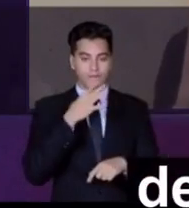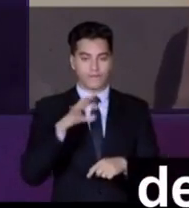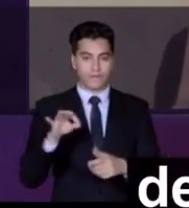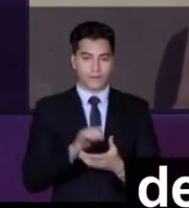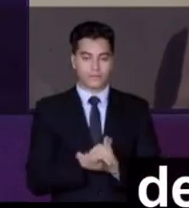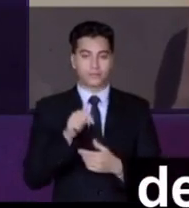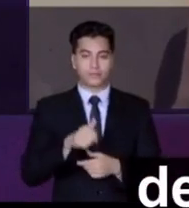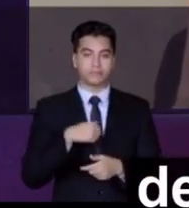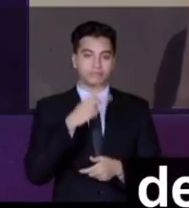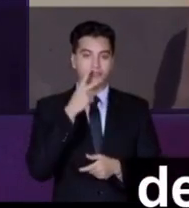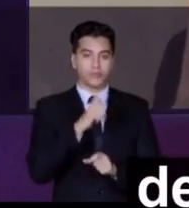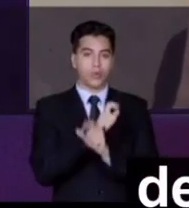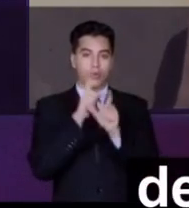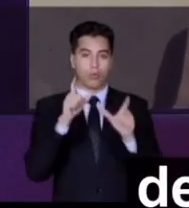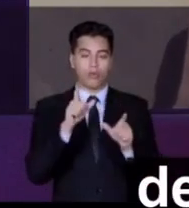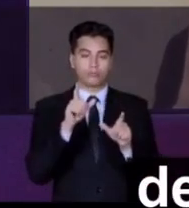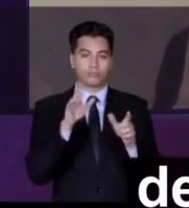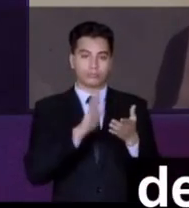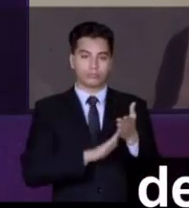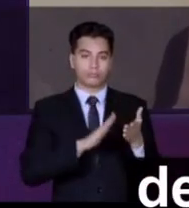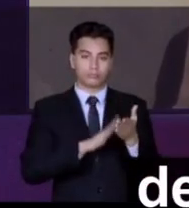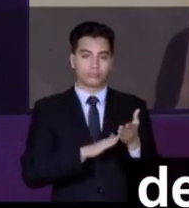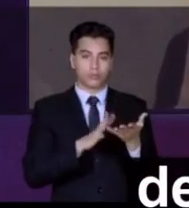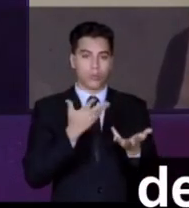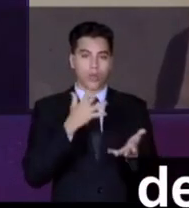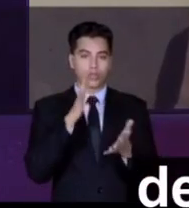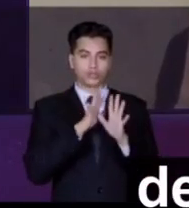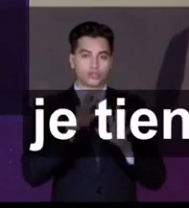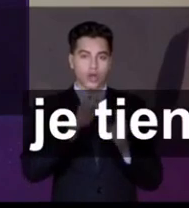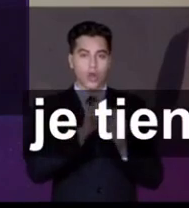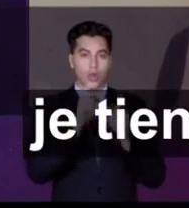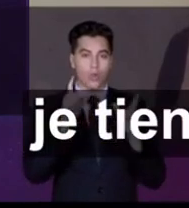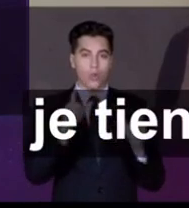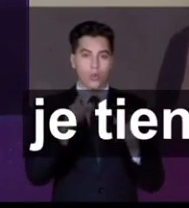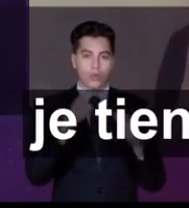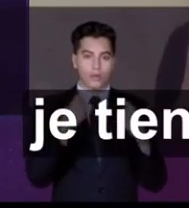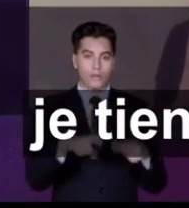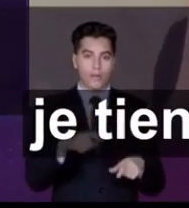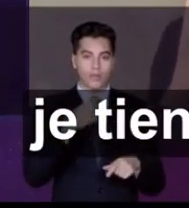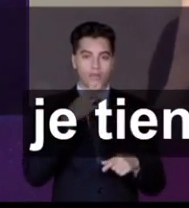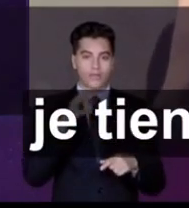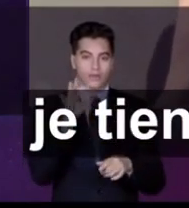في فرنسا، تطورات فيروس كورونا في فرنسا بشكل عام.